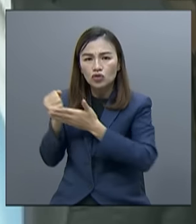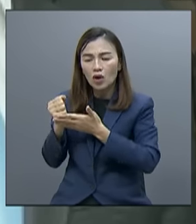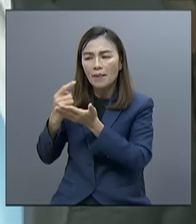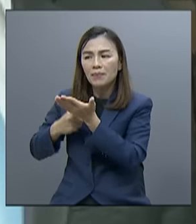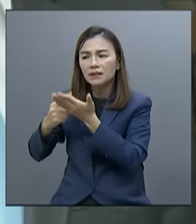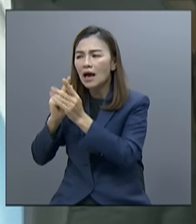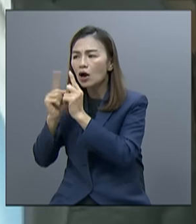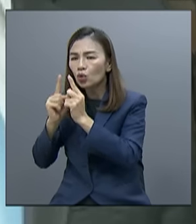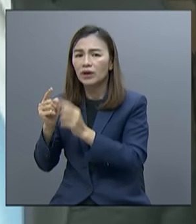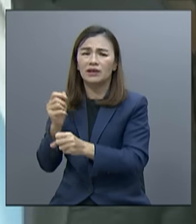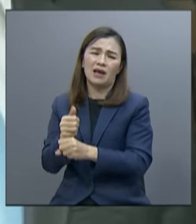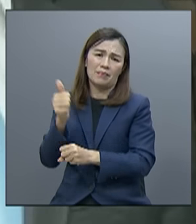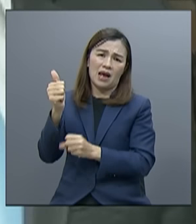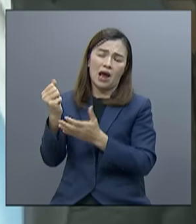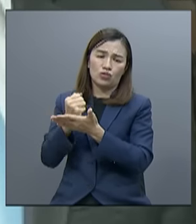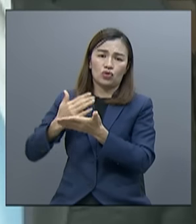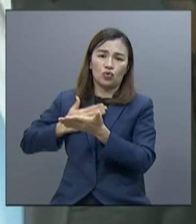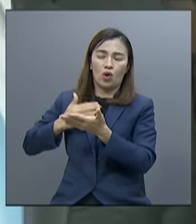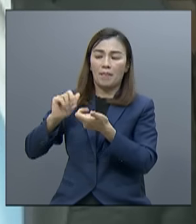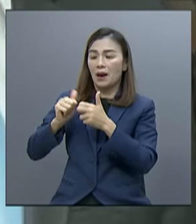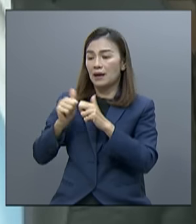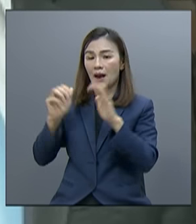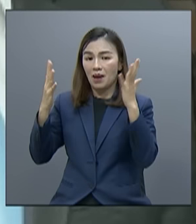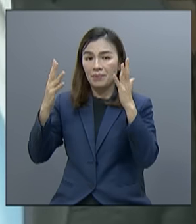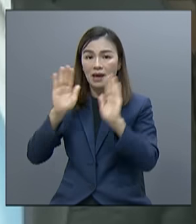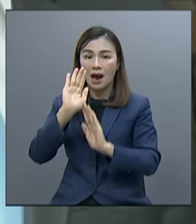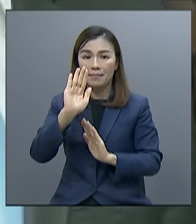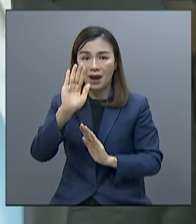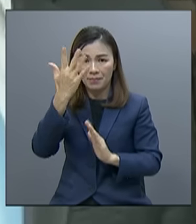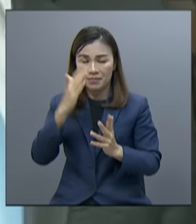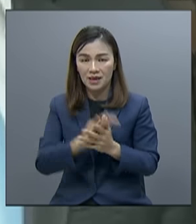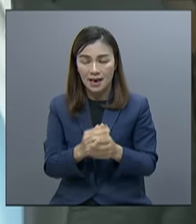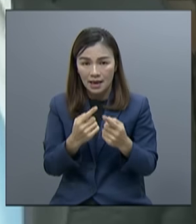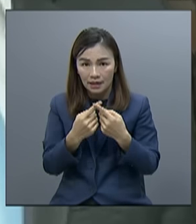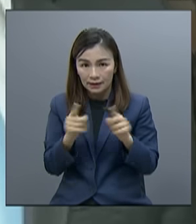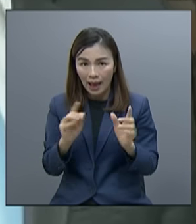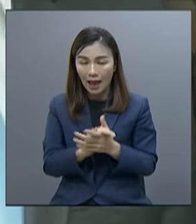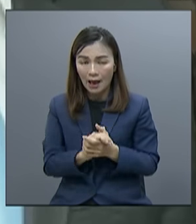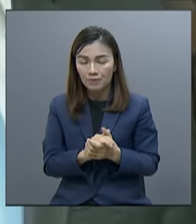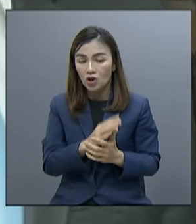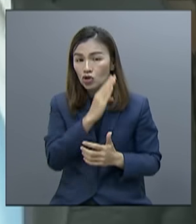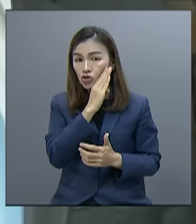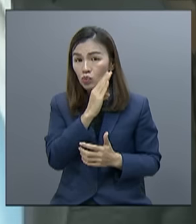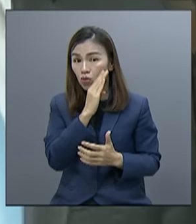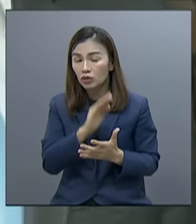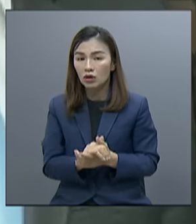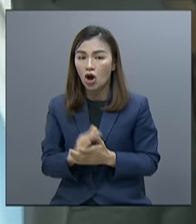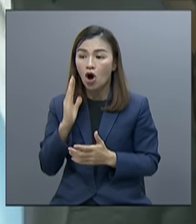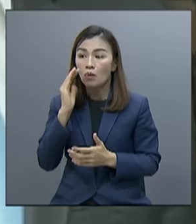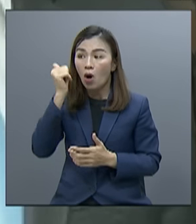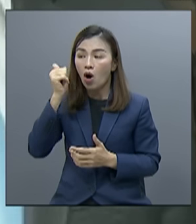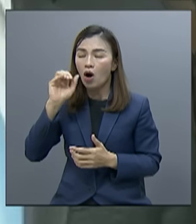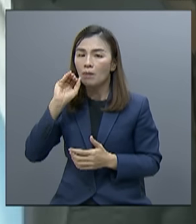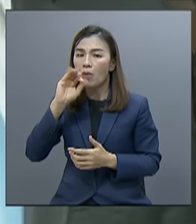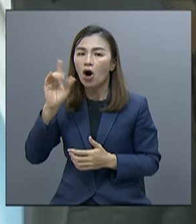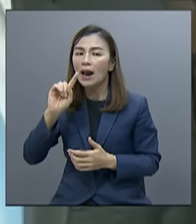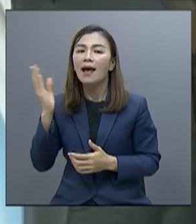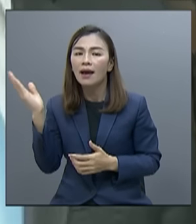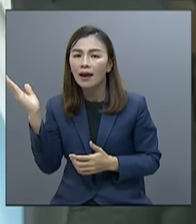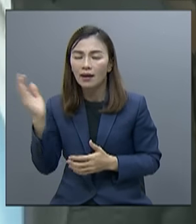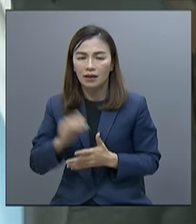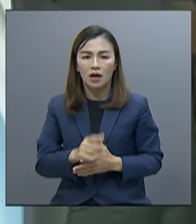นะครับไม่มีข้อห้ามอะไรนะครับแต่ว่าถ้าหากว่ามาถึงขนาดว่าพ่อพูดอย่างนี้แล้วคร